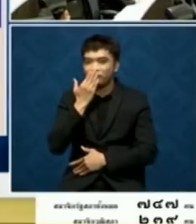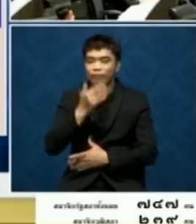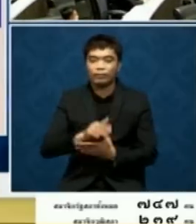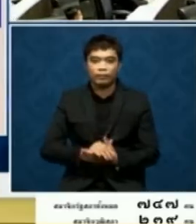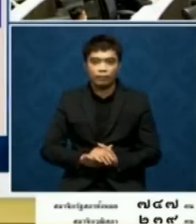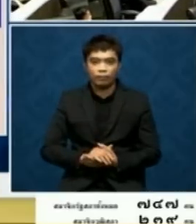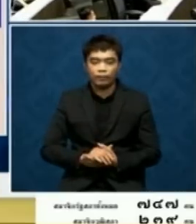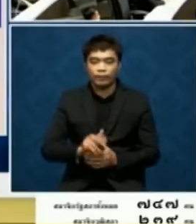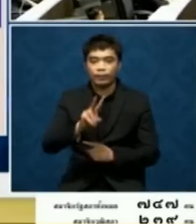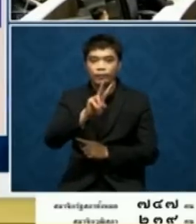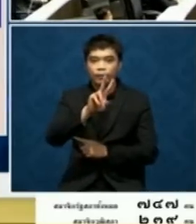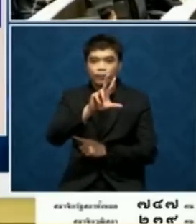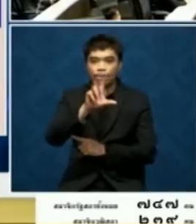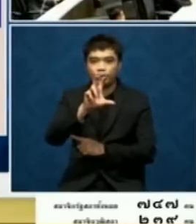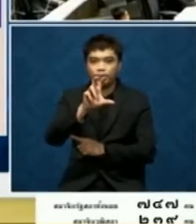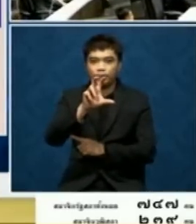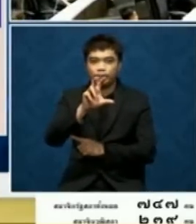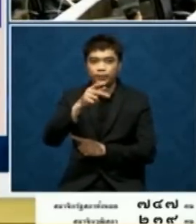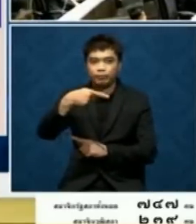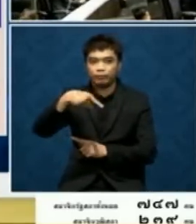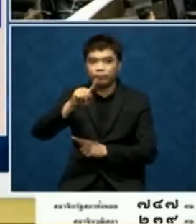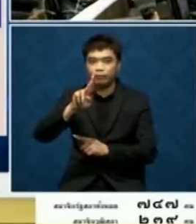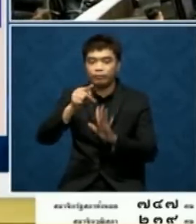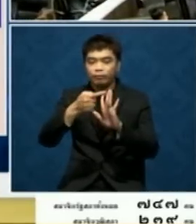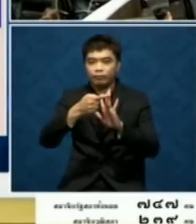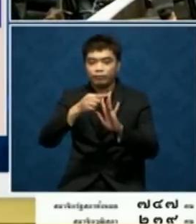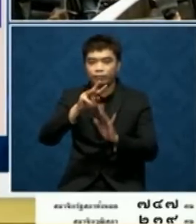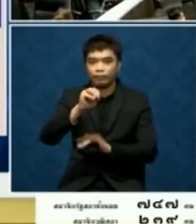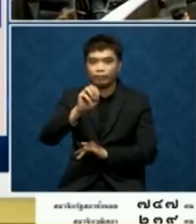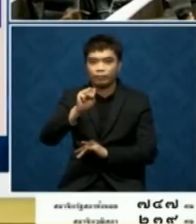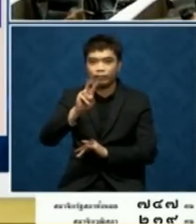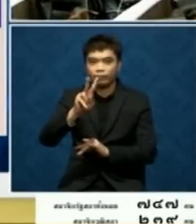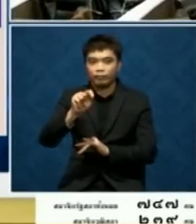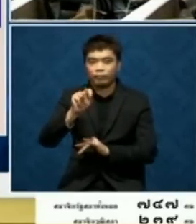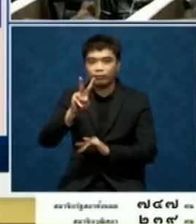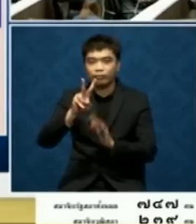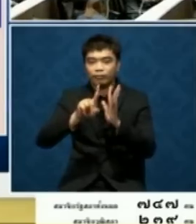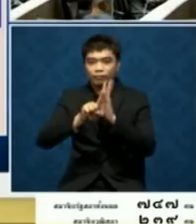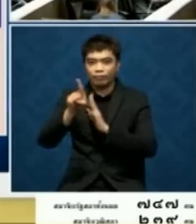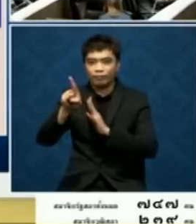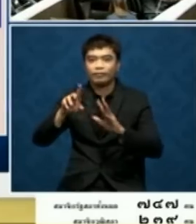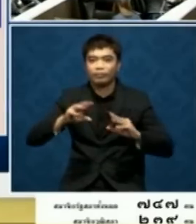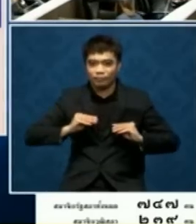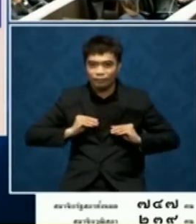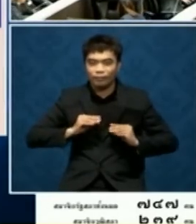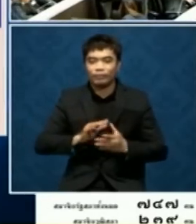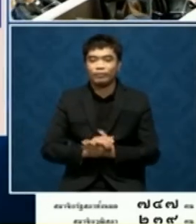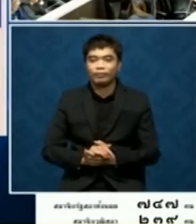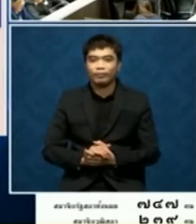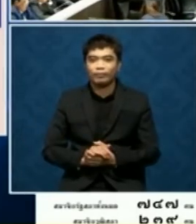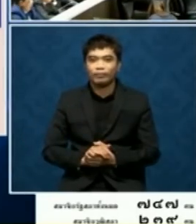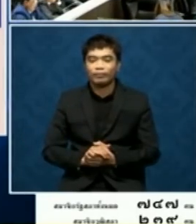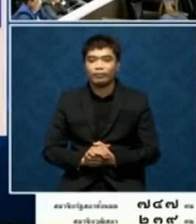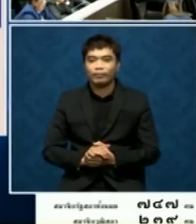ยนะครับคุณเศรษฐาเนี่ยนะฮะลงมาที่บริเวณห้องสื่อมวลชนภายในพักนะครับซึ่งภาพที่เห็นอยู่ในขณะ